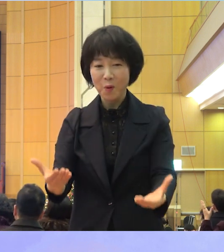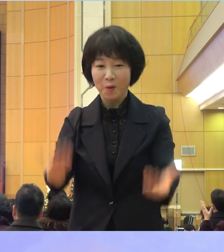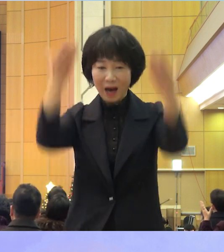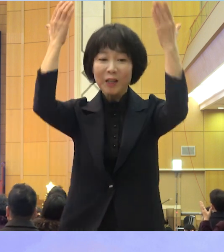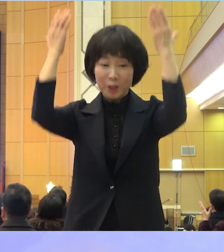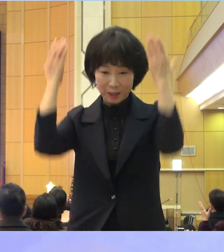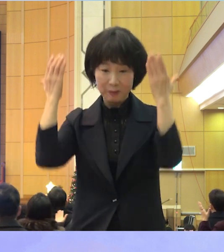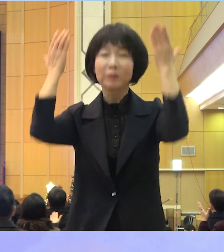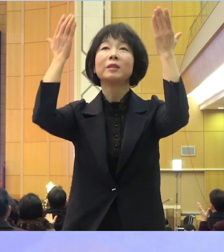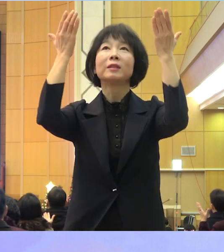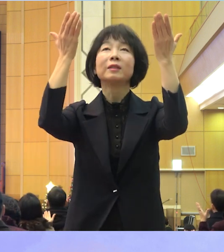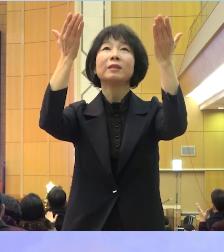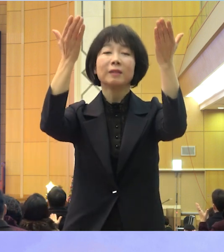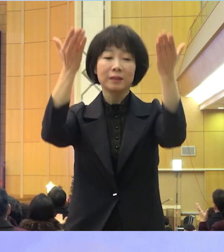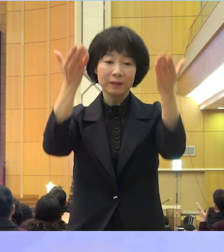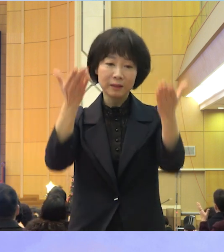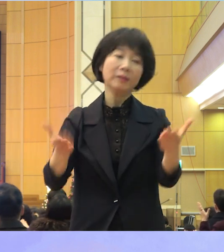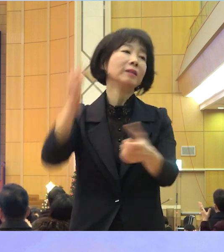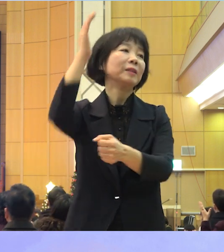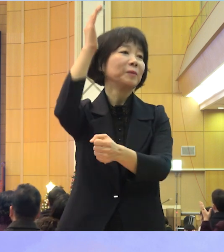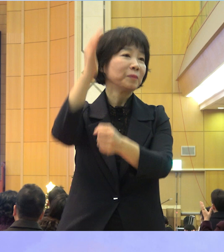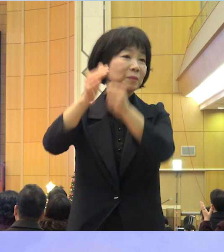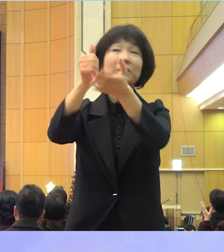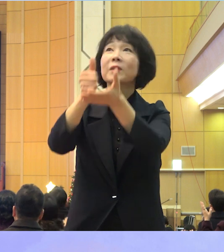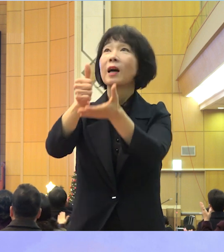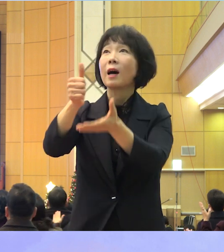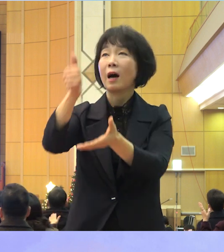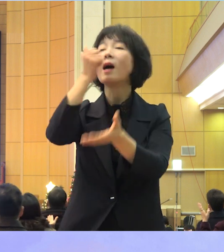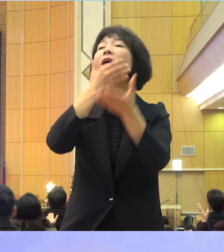하나님 축복하심을